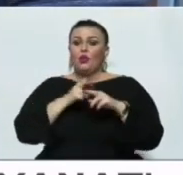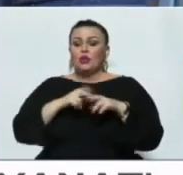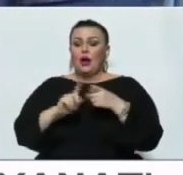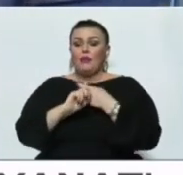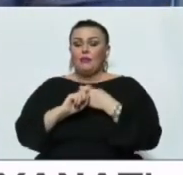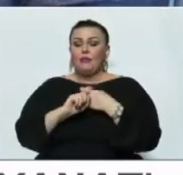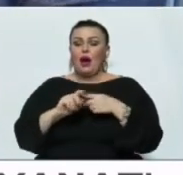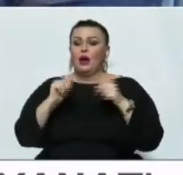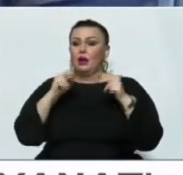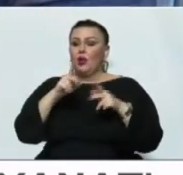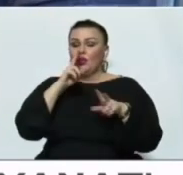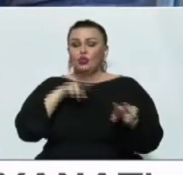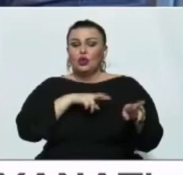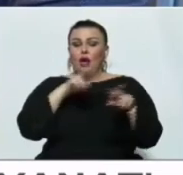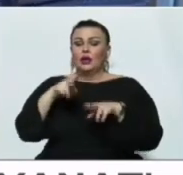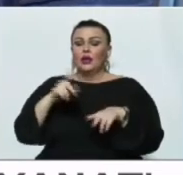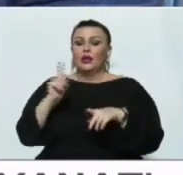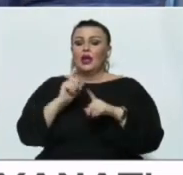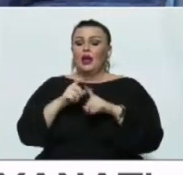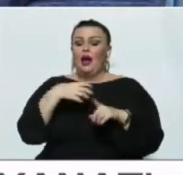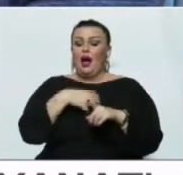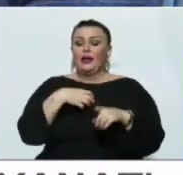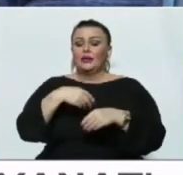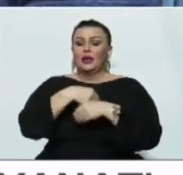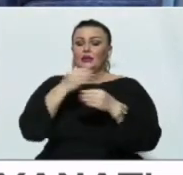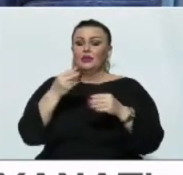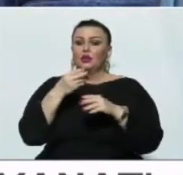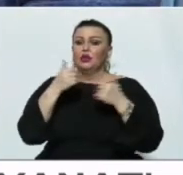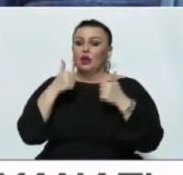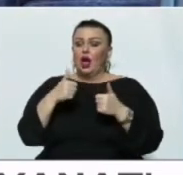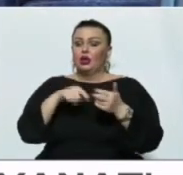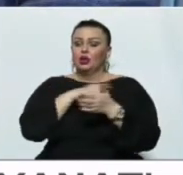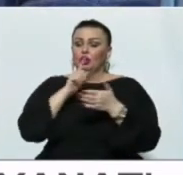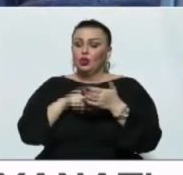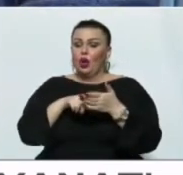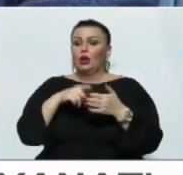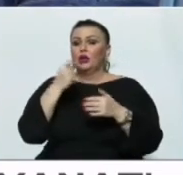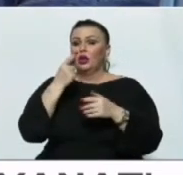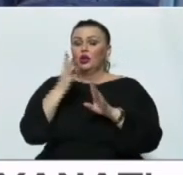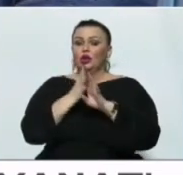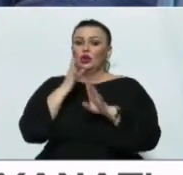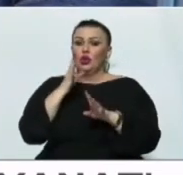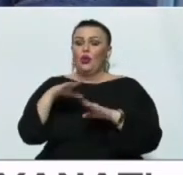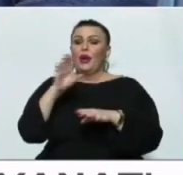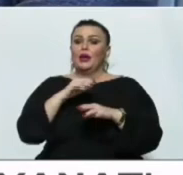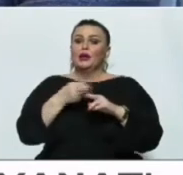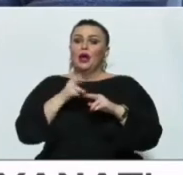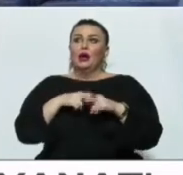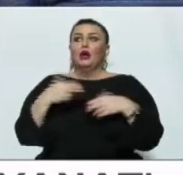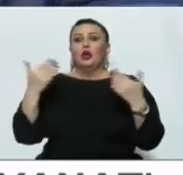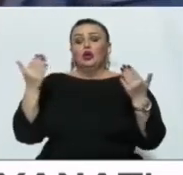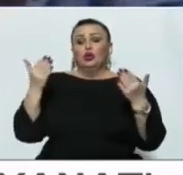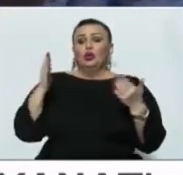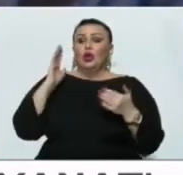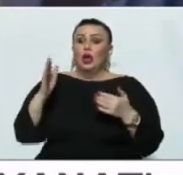və müşahidələriniz nə deməyə əsas verir? Çox gözəl sualdır, təşəkkürümü bildirirəm. İlk növbədə şükürlər olsun